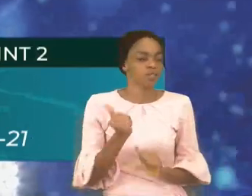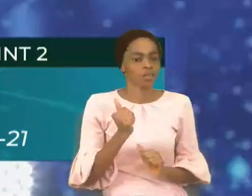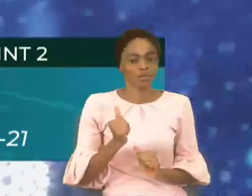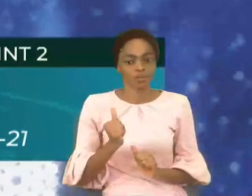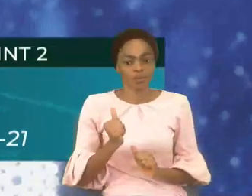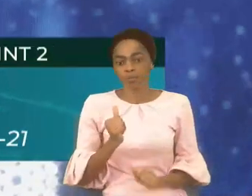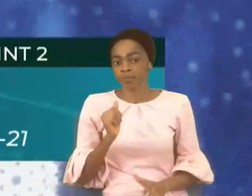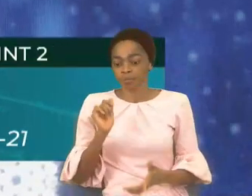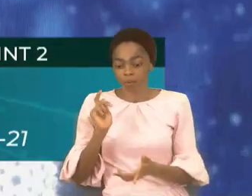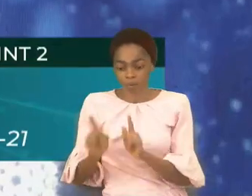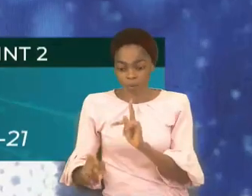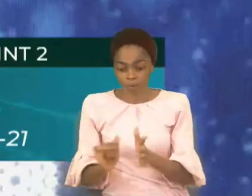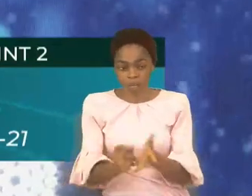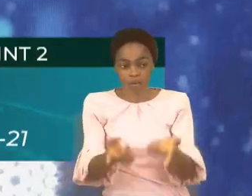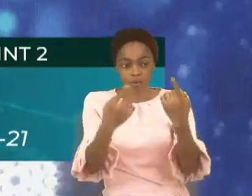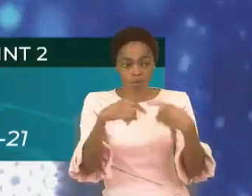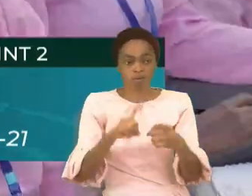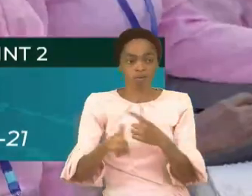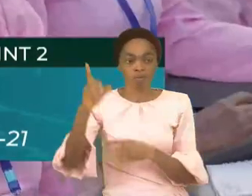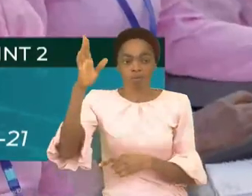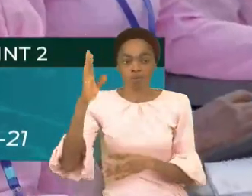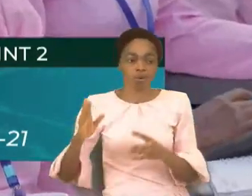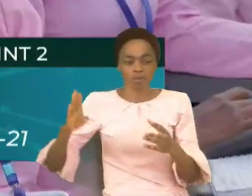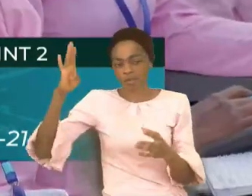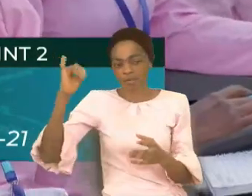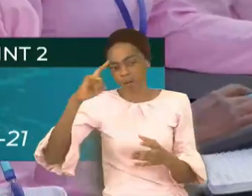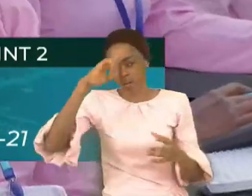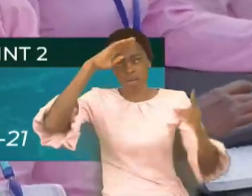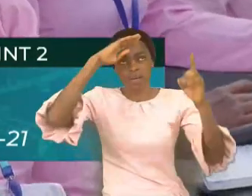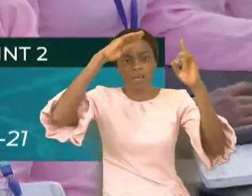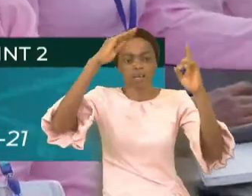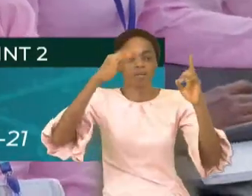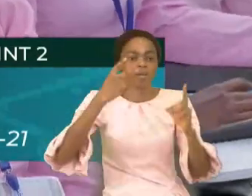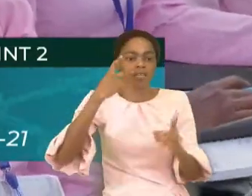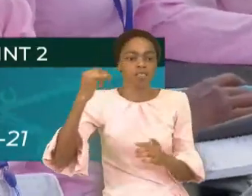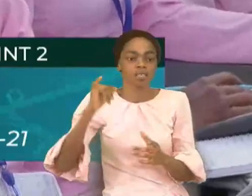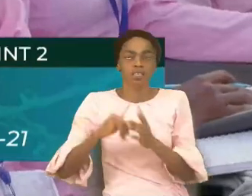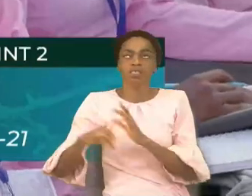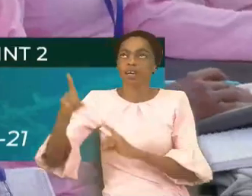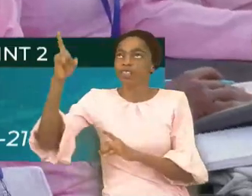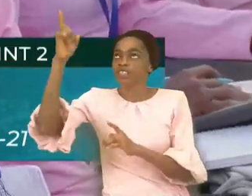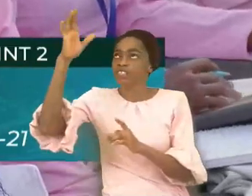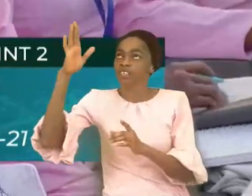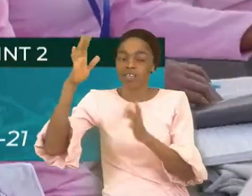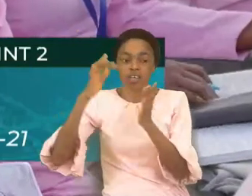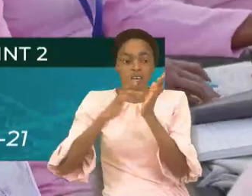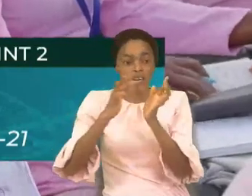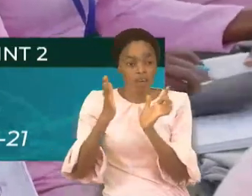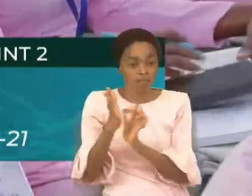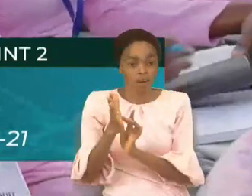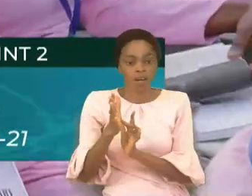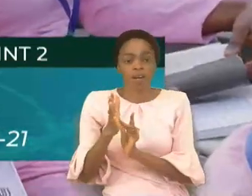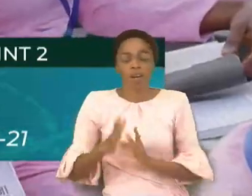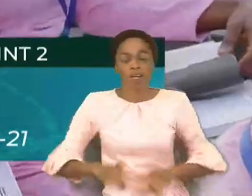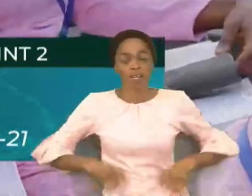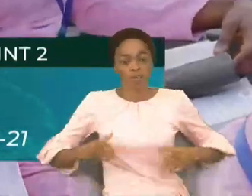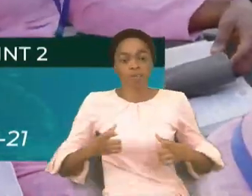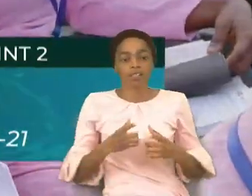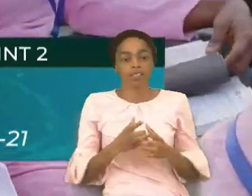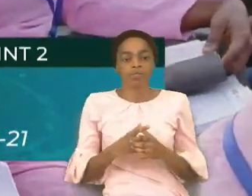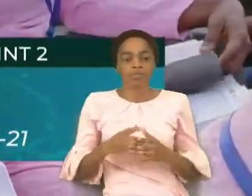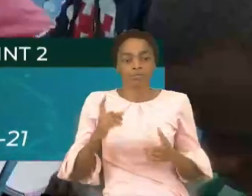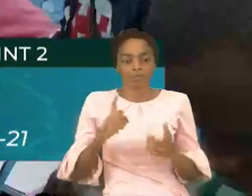Dieu par lui, étant toujours vivant pour intercéder en leur